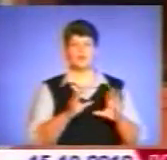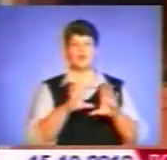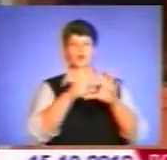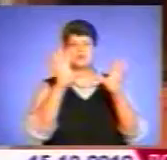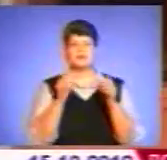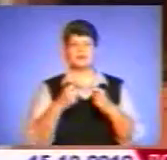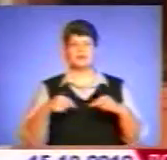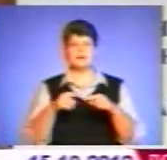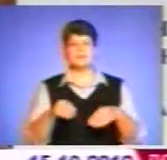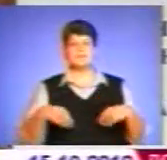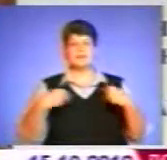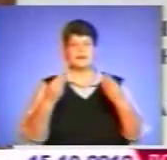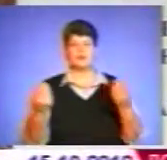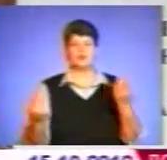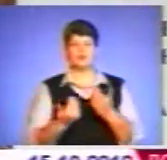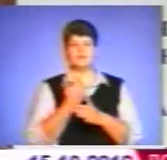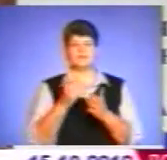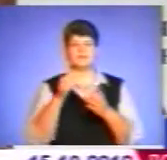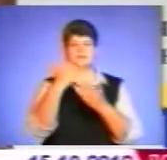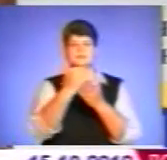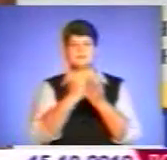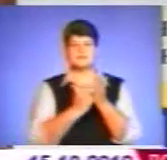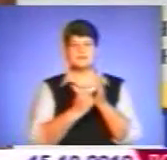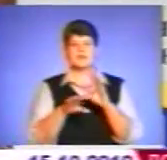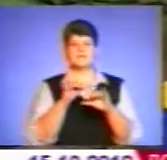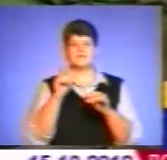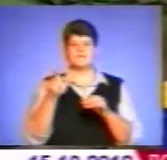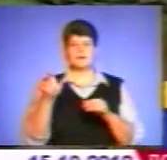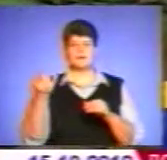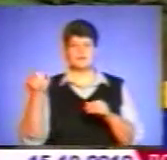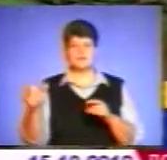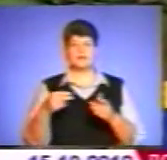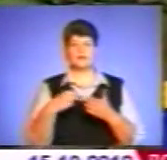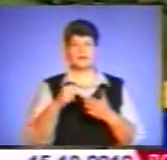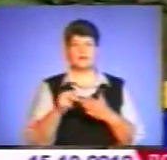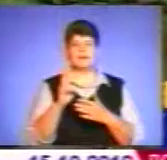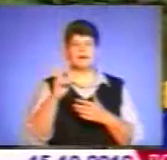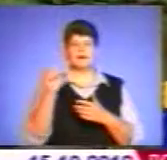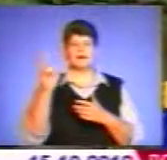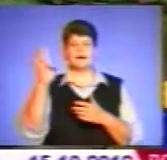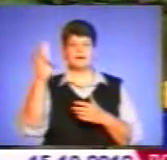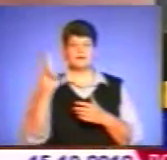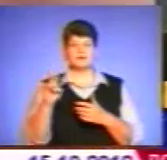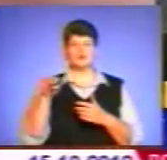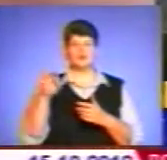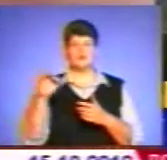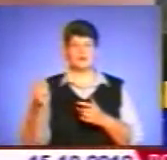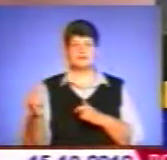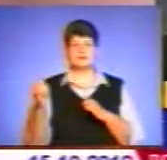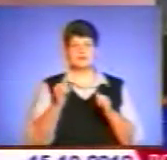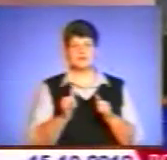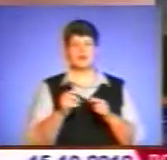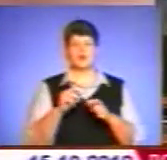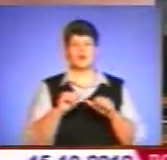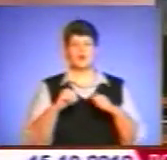дільницям передані оновлені списки виборців. Окружна виборча комісія закупила канцтовари та уклала угоди про забезпечення комісій